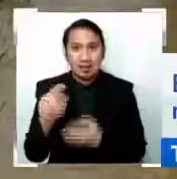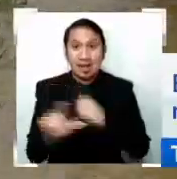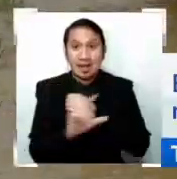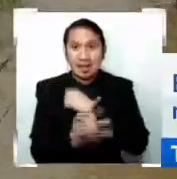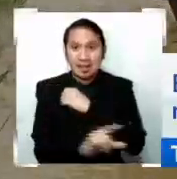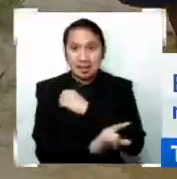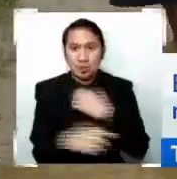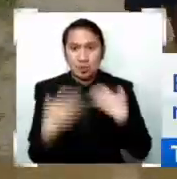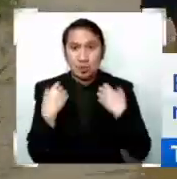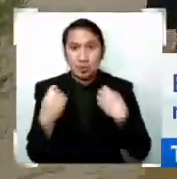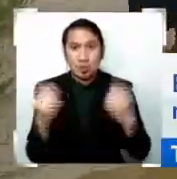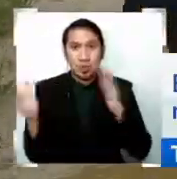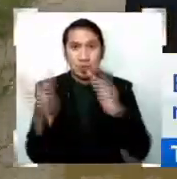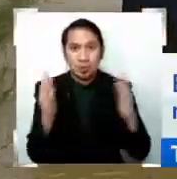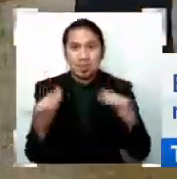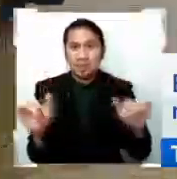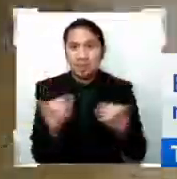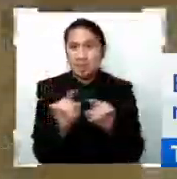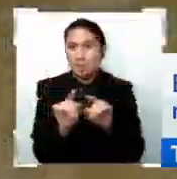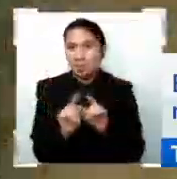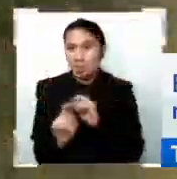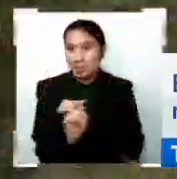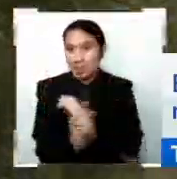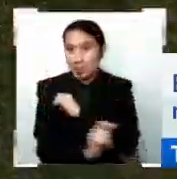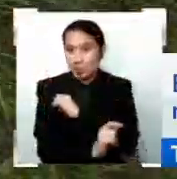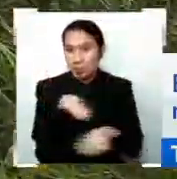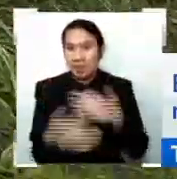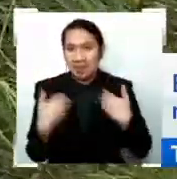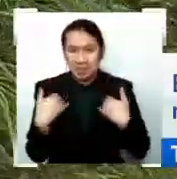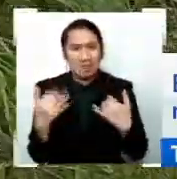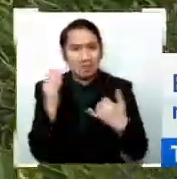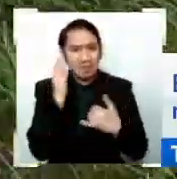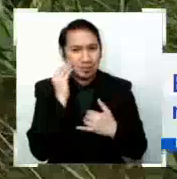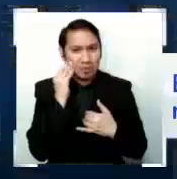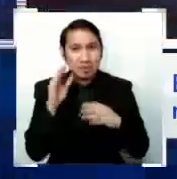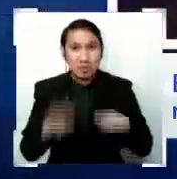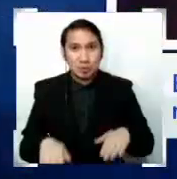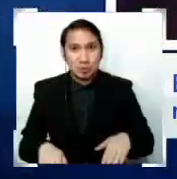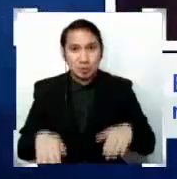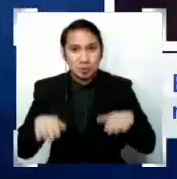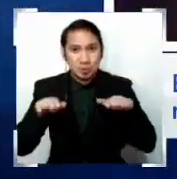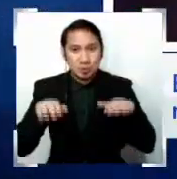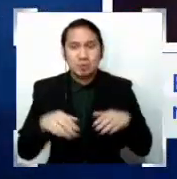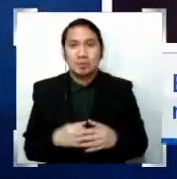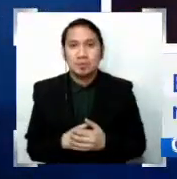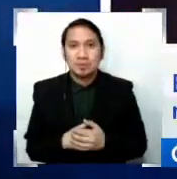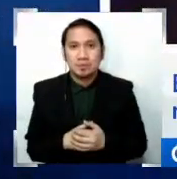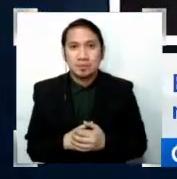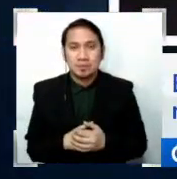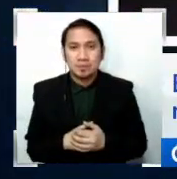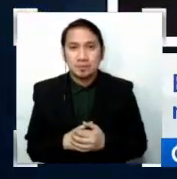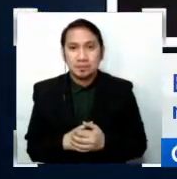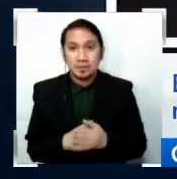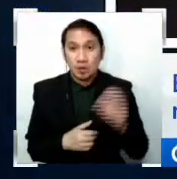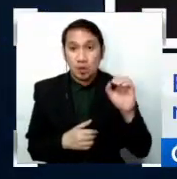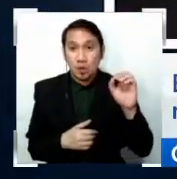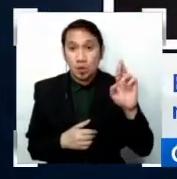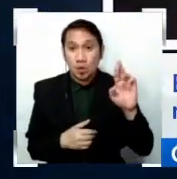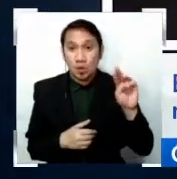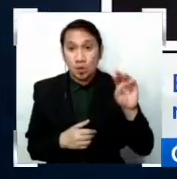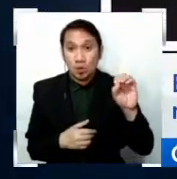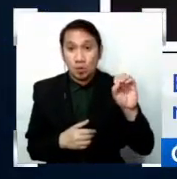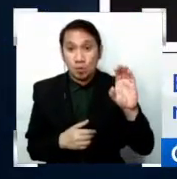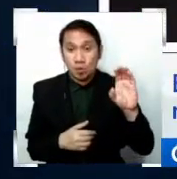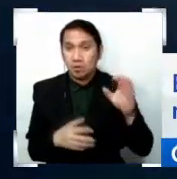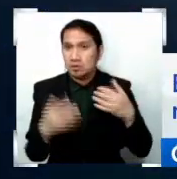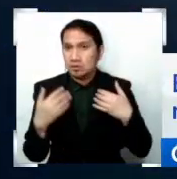Ganyan din sa Tacloban na nagdulot pa ng baha sa ilang kalsada. Sa Ormoc naman, 60 residente